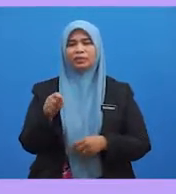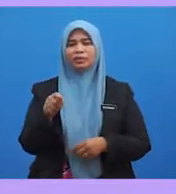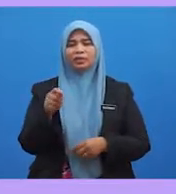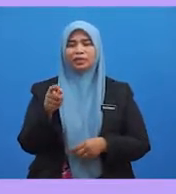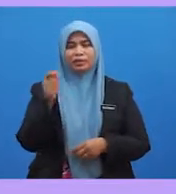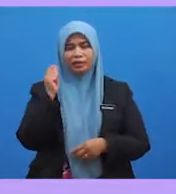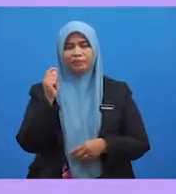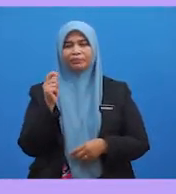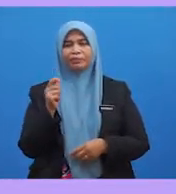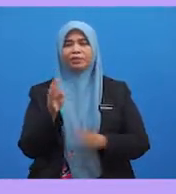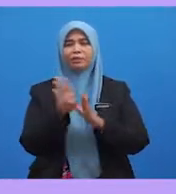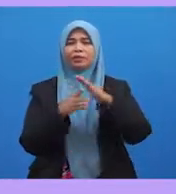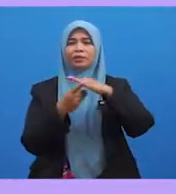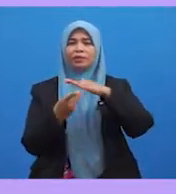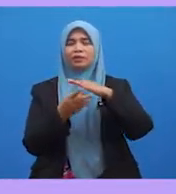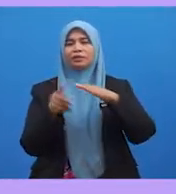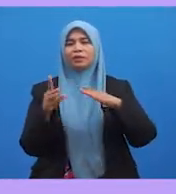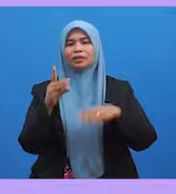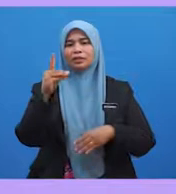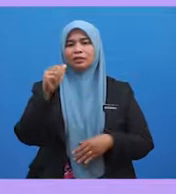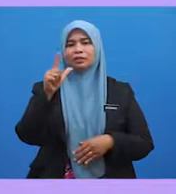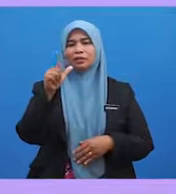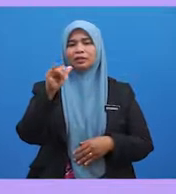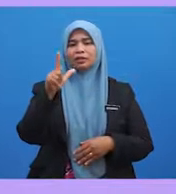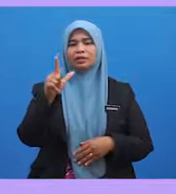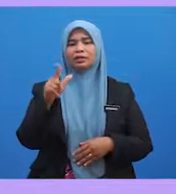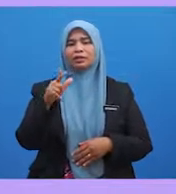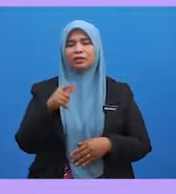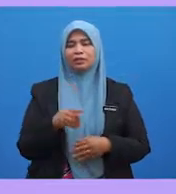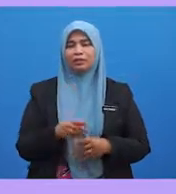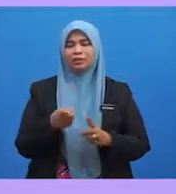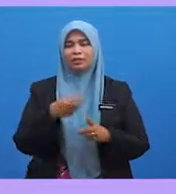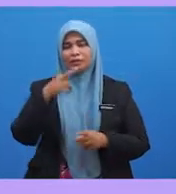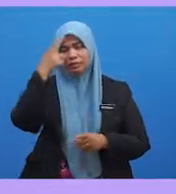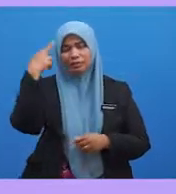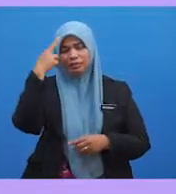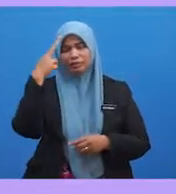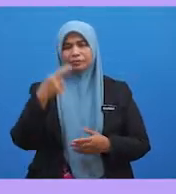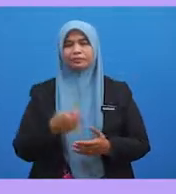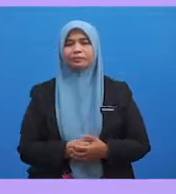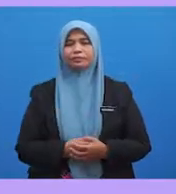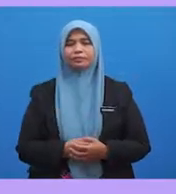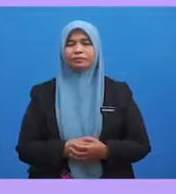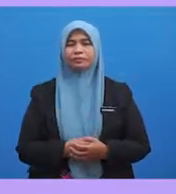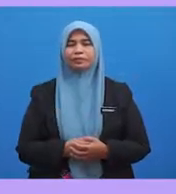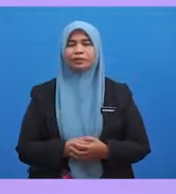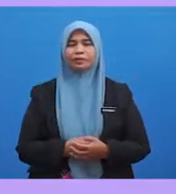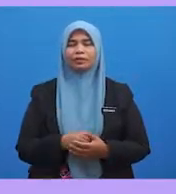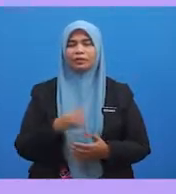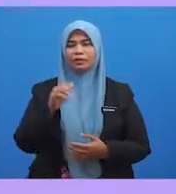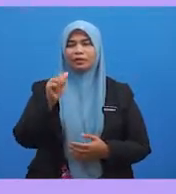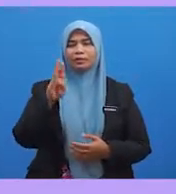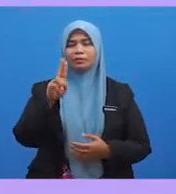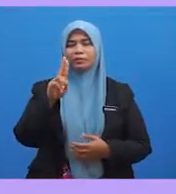masjid. Ianya berdasarkan dalil daripada hadis Rasulullah sallallahu alaihi wasallam yang diriwayatkan